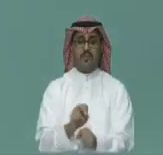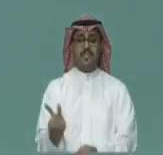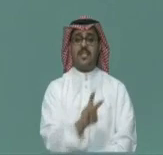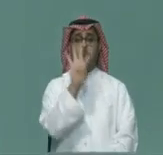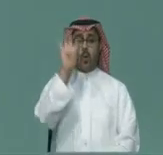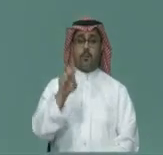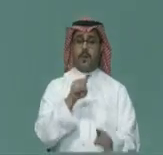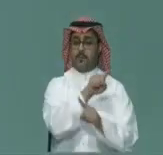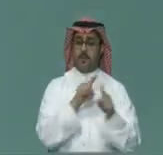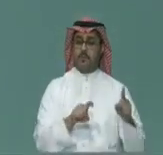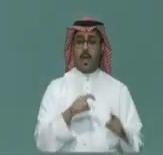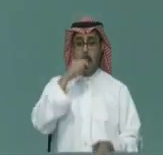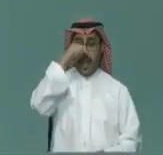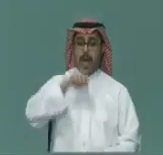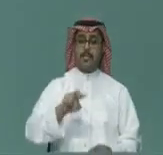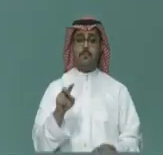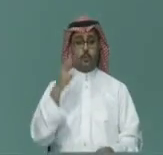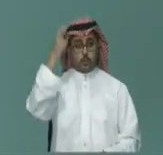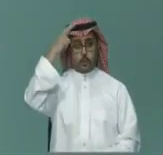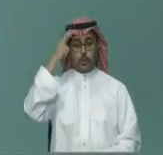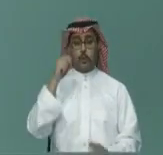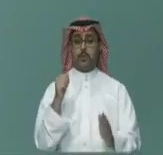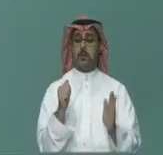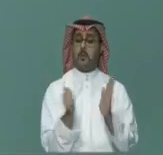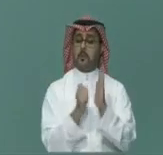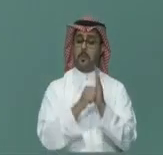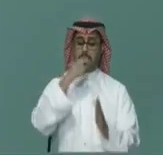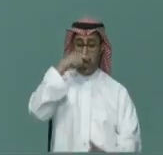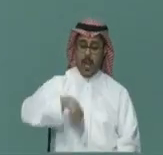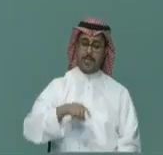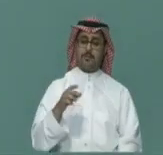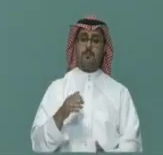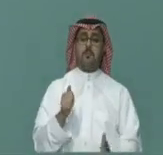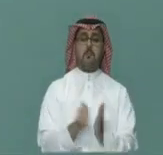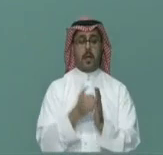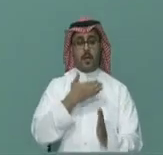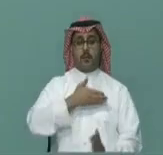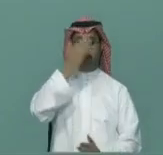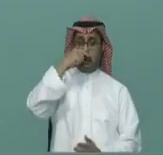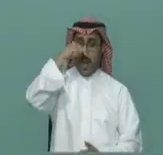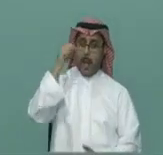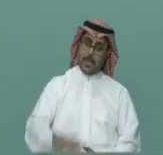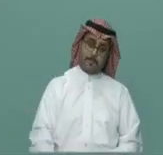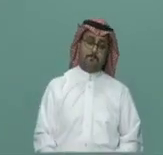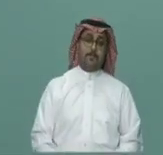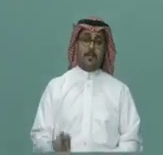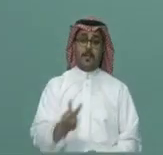من نسبة تملك السعوديين للمساكن، هذا إنجاز، والطموح والتخطيط أن تزيد هذه النسبة